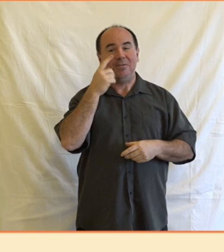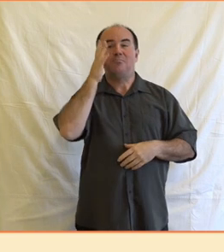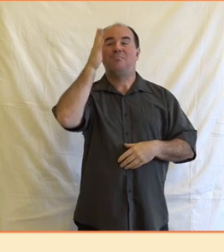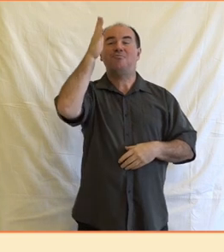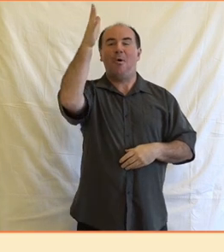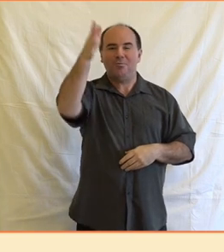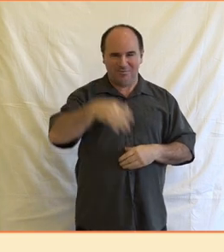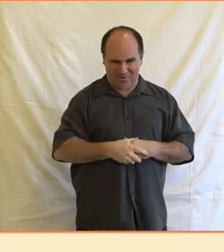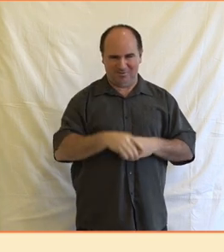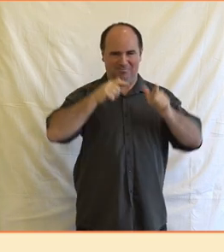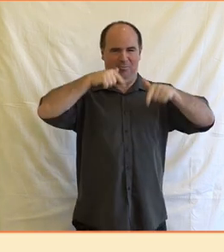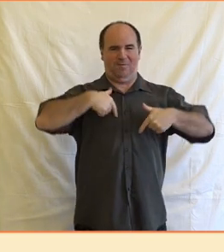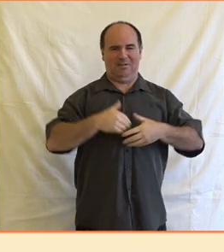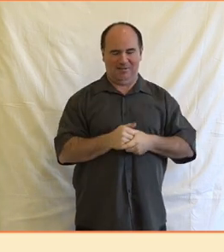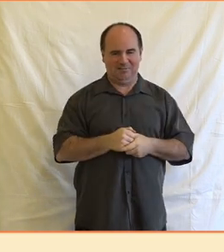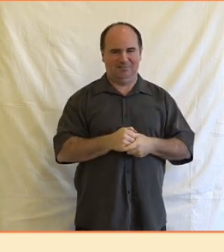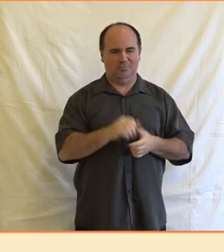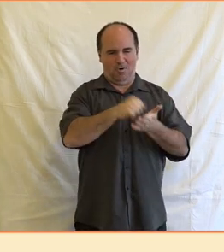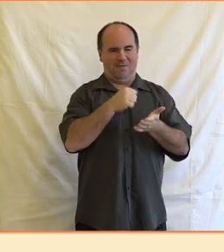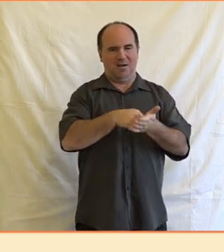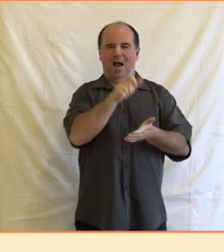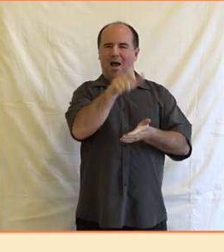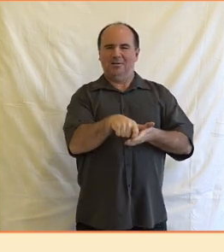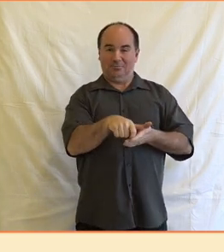a množství pracovních pozic i s